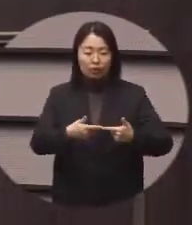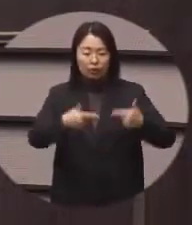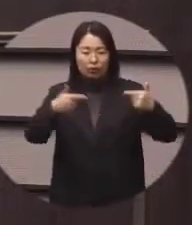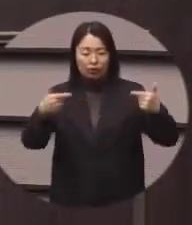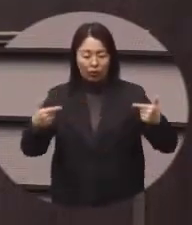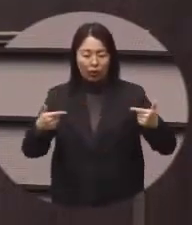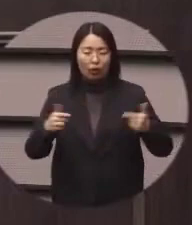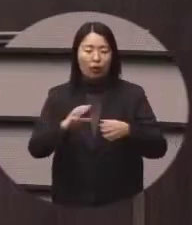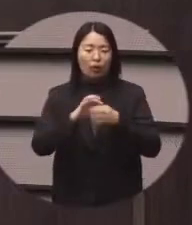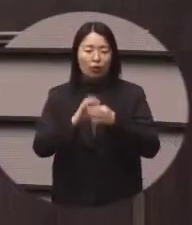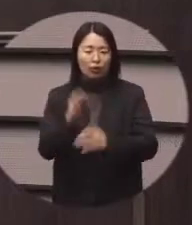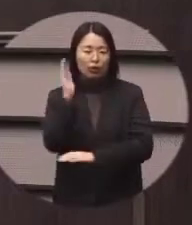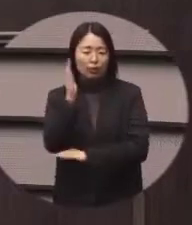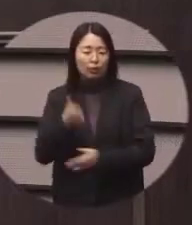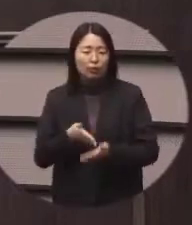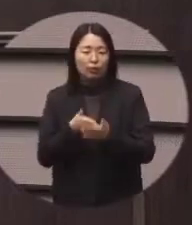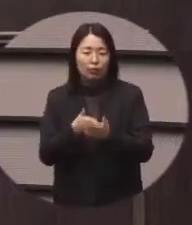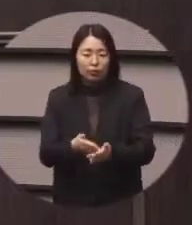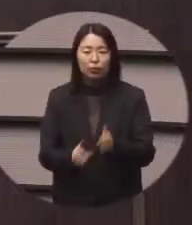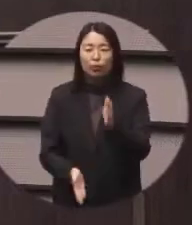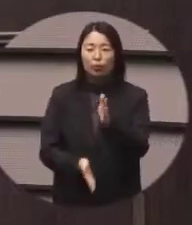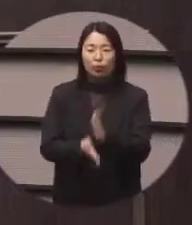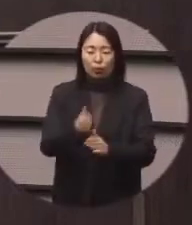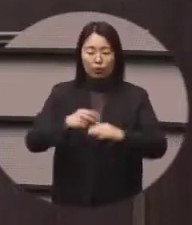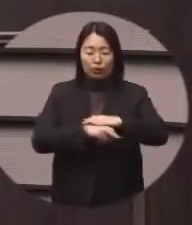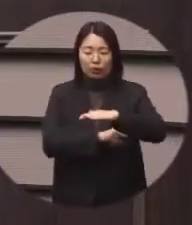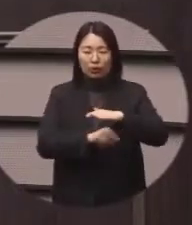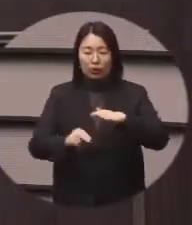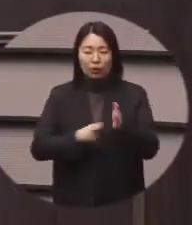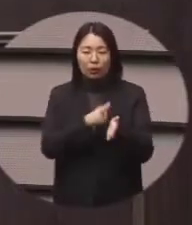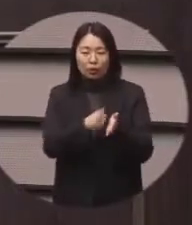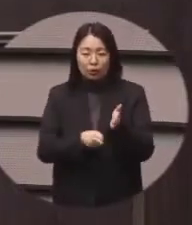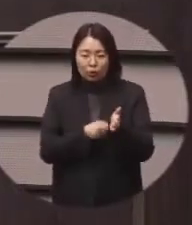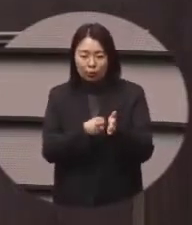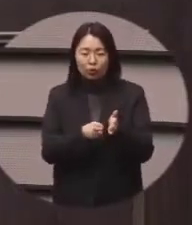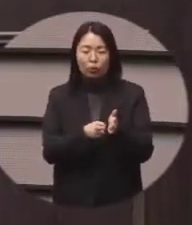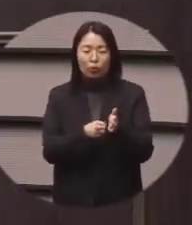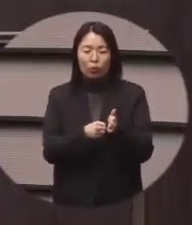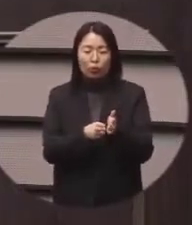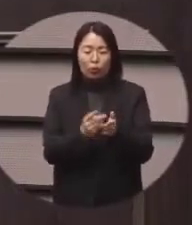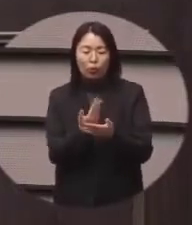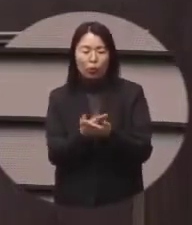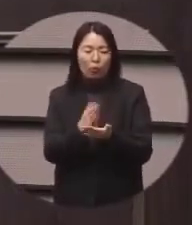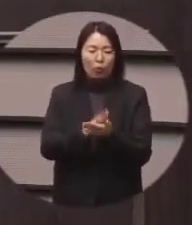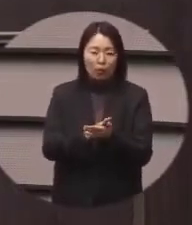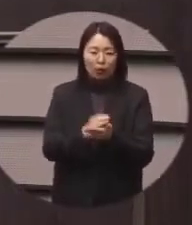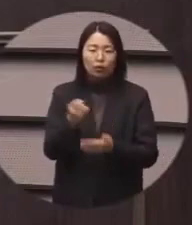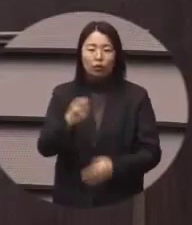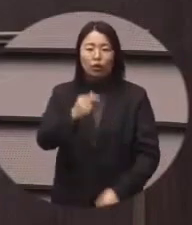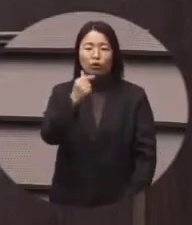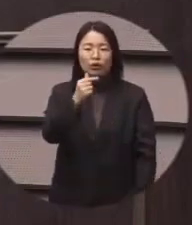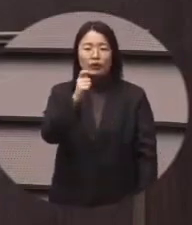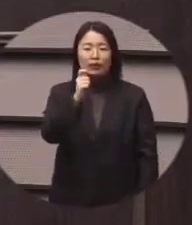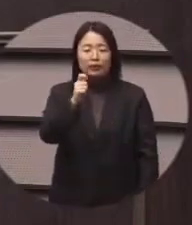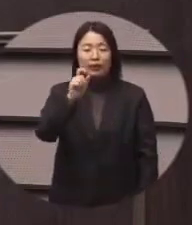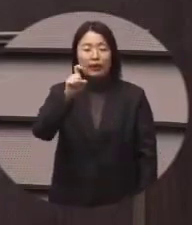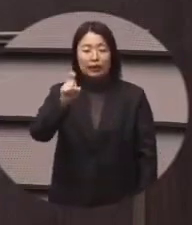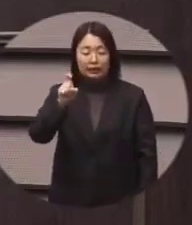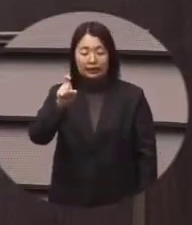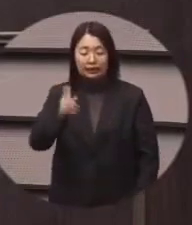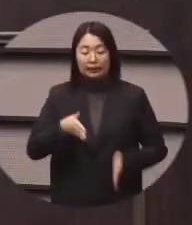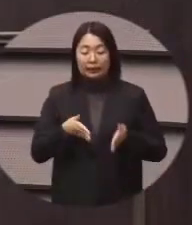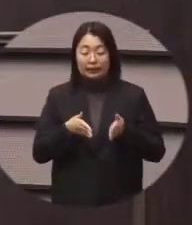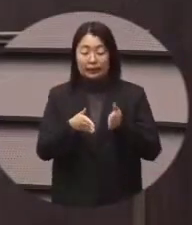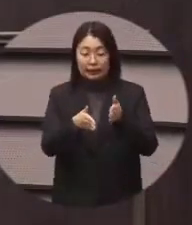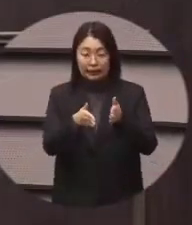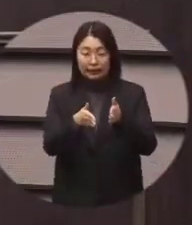착수, 판교 오포간 도시철도망 구축기획 반영 신청, GTX 노선 광주시 반영 등